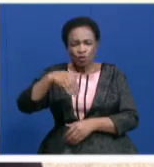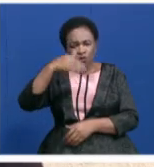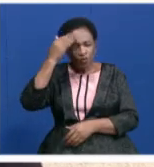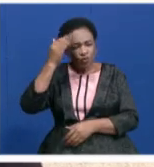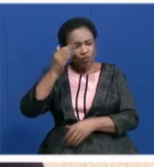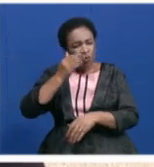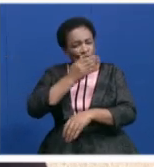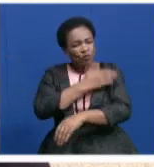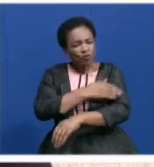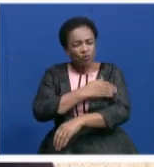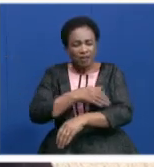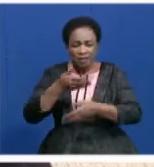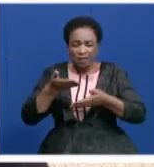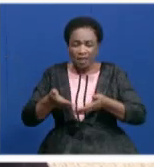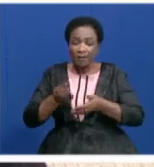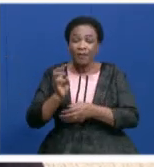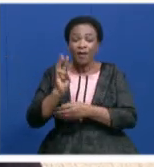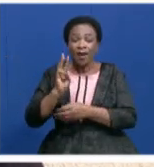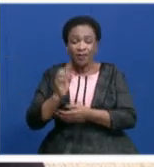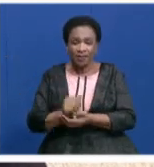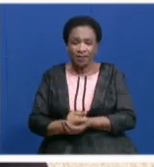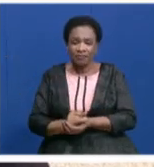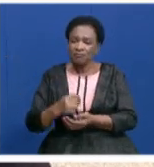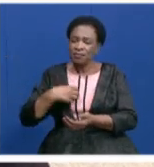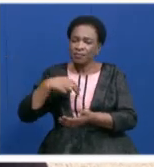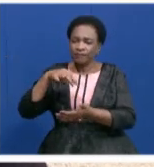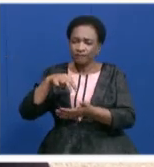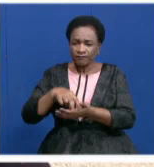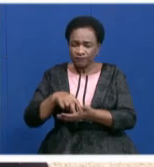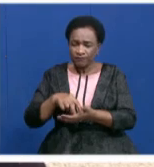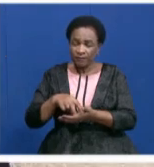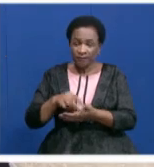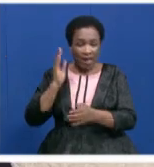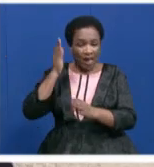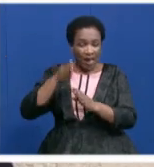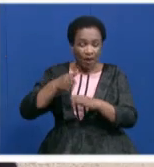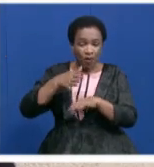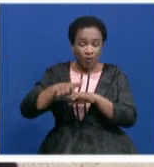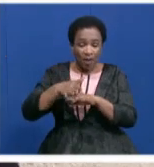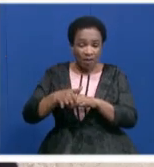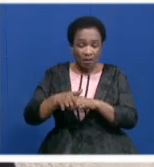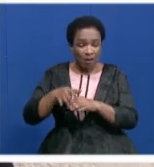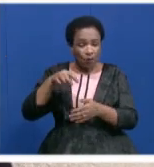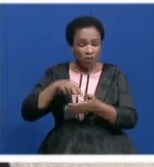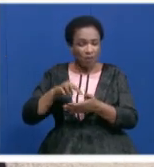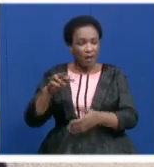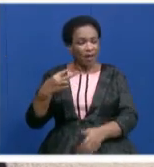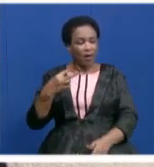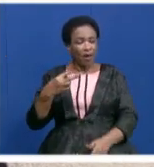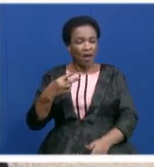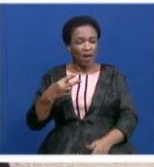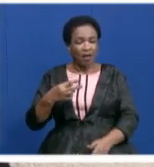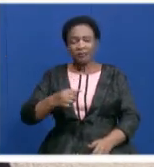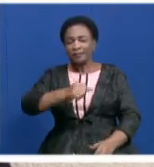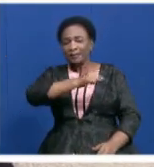kwa hapa kiko wapi nim hivi ili nima tu hivi ile nuka tu hivi ndio